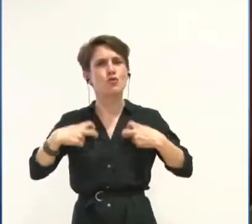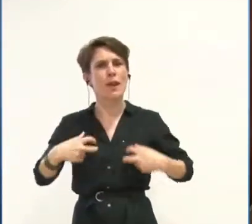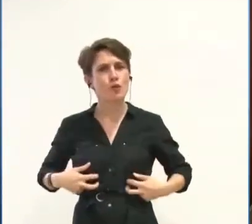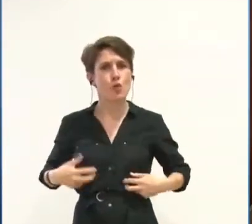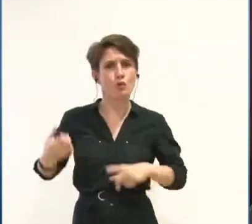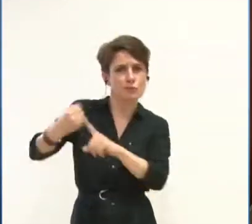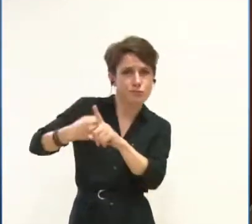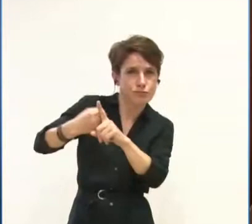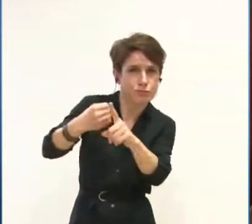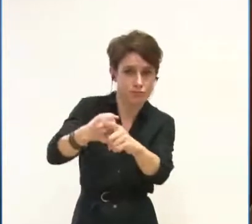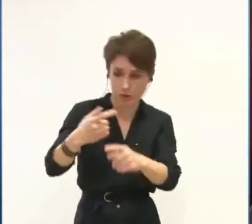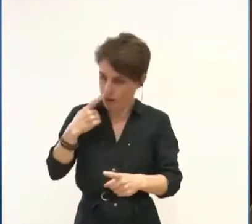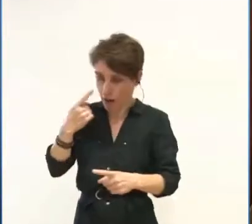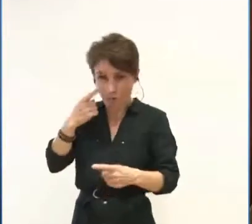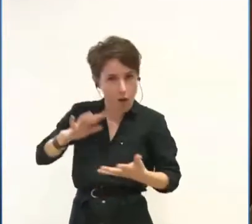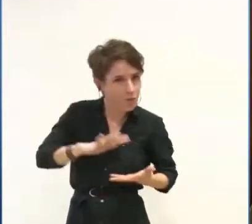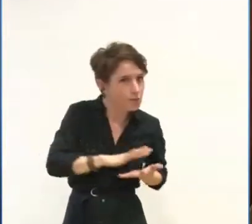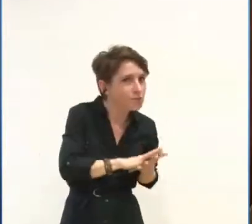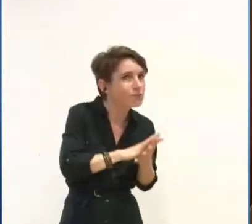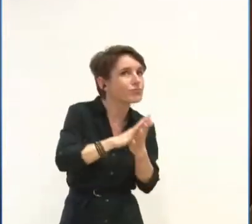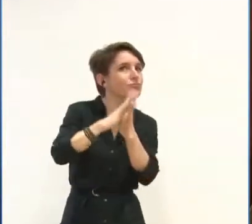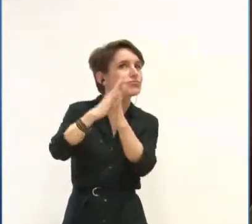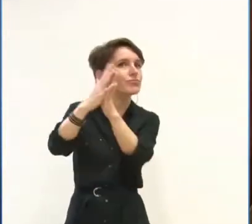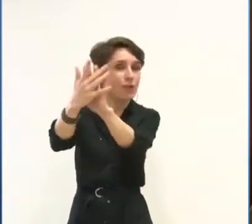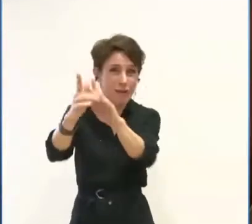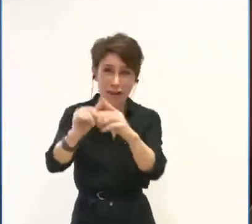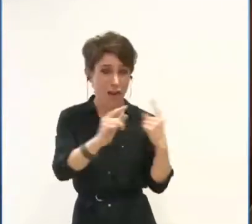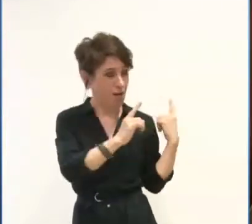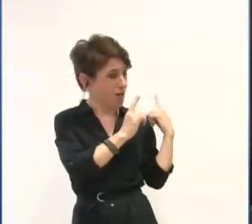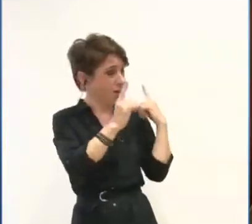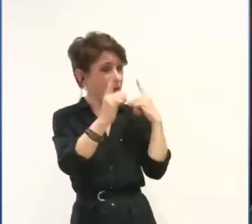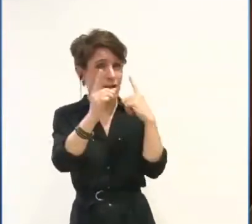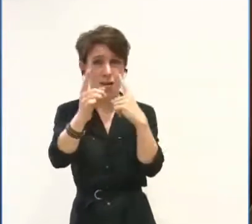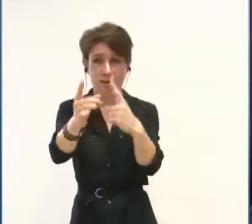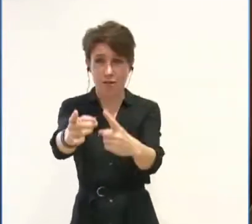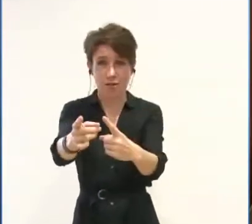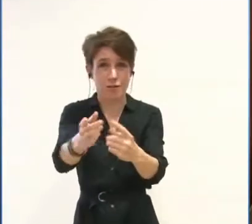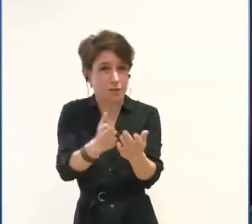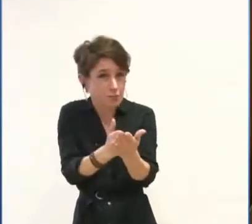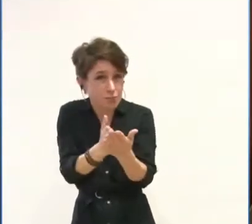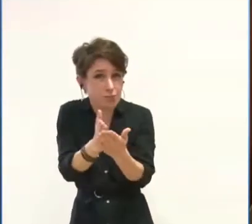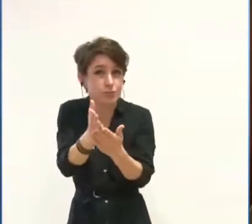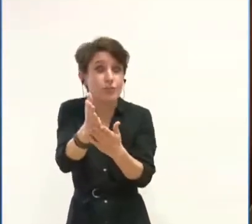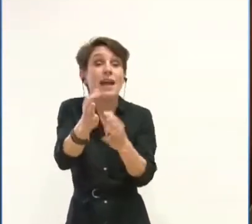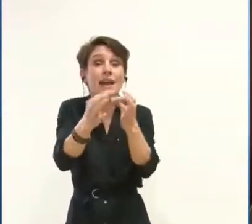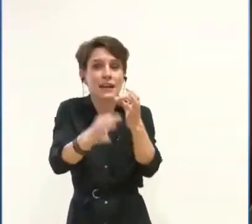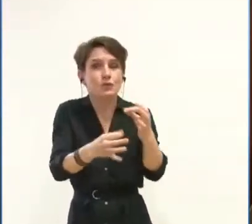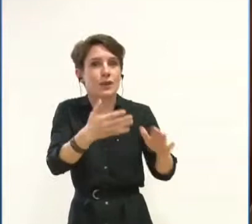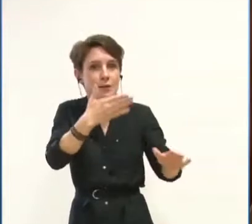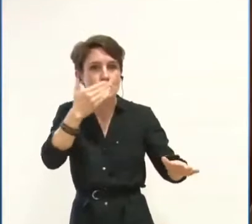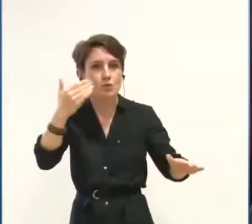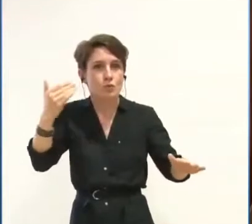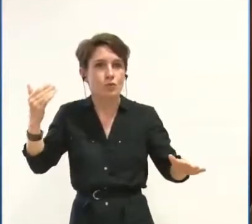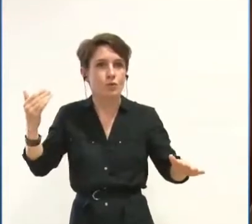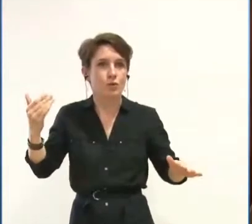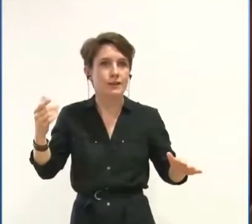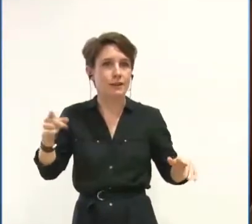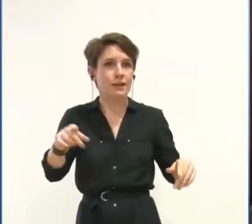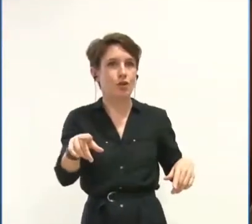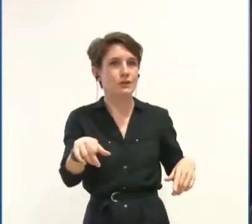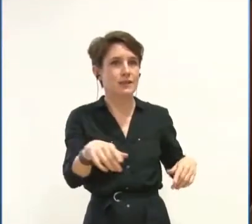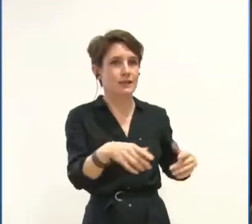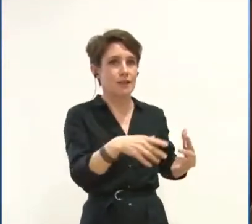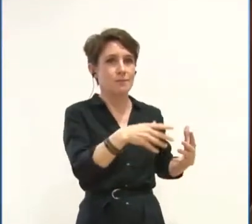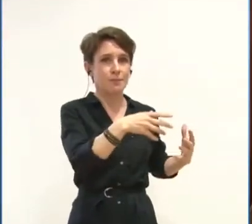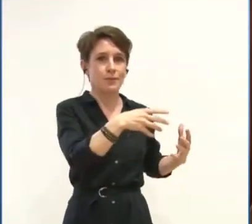connu beaucoup d'évolutions, cela a toujours été, de manière continue, pour du mieux. Toutes les équipes municipales qui se